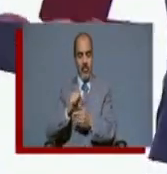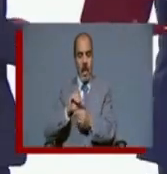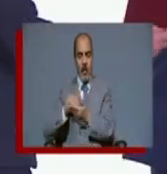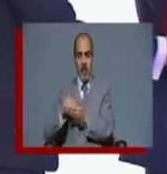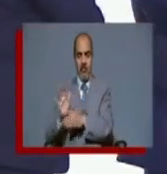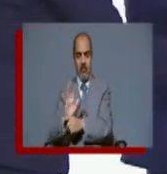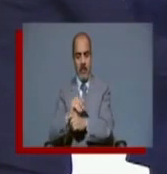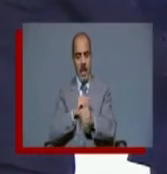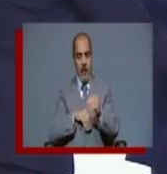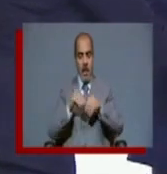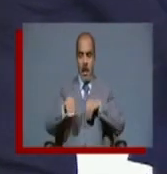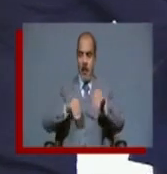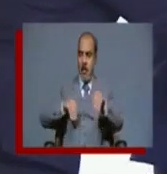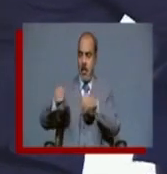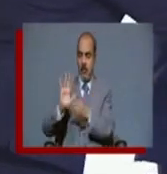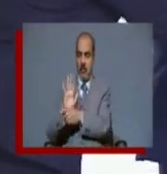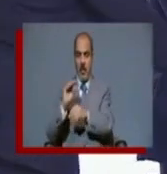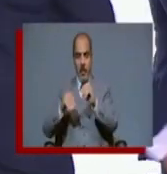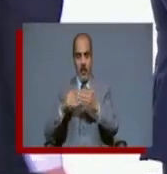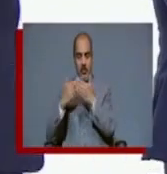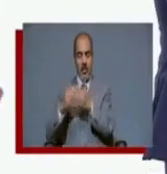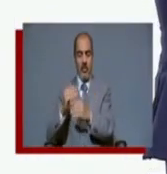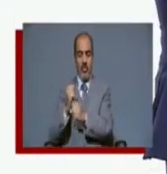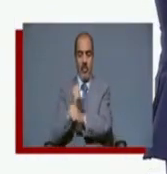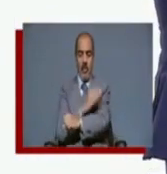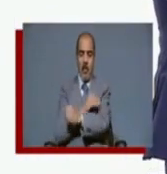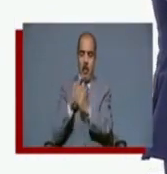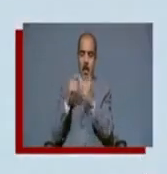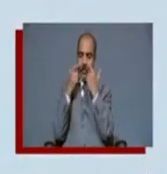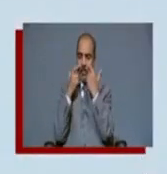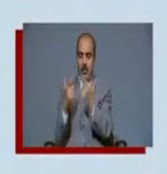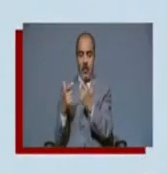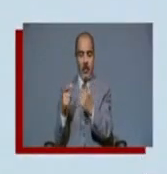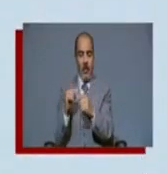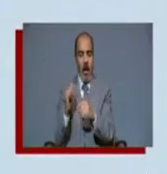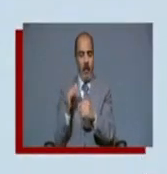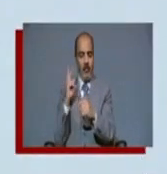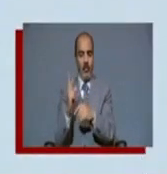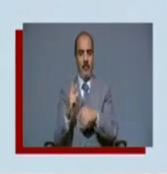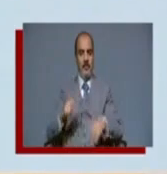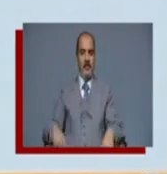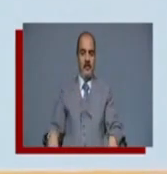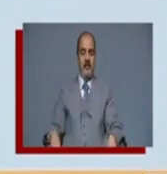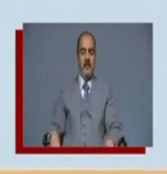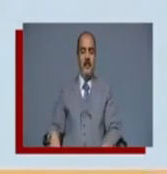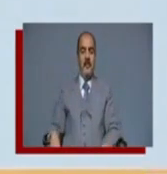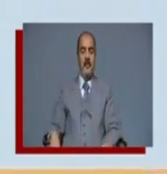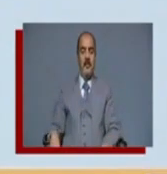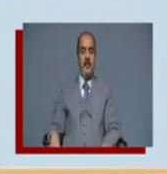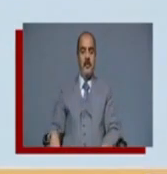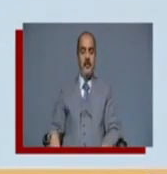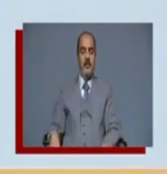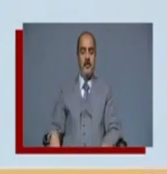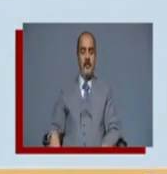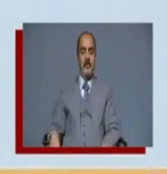لا تتخيلي كم الرسائل على كل وسائل الاجتماعي والحمد لله يعني انسان ساب خرجنا